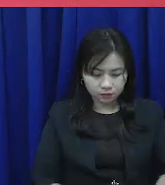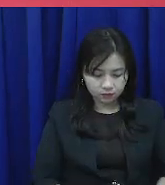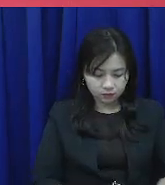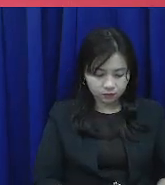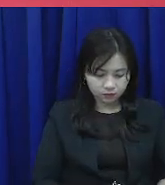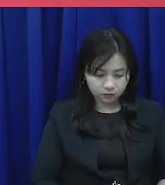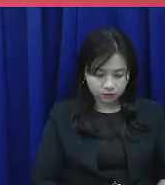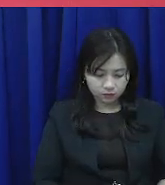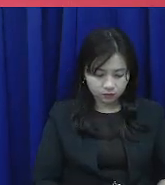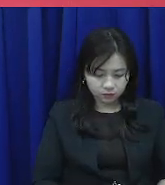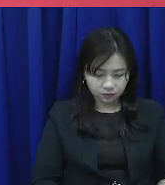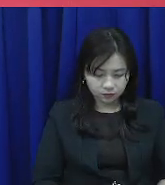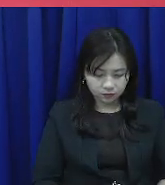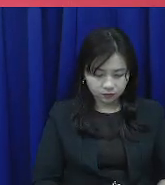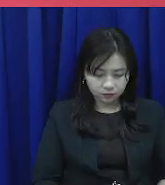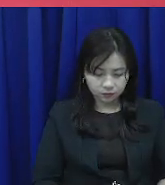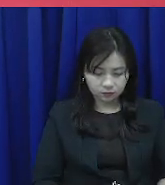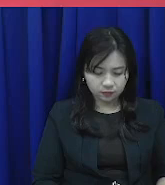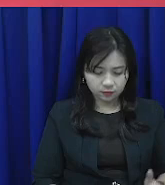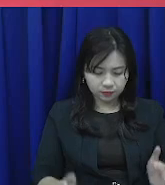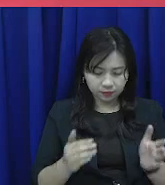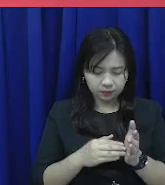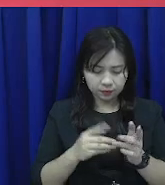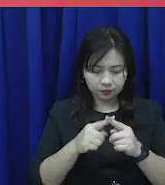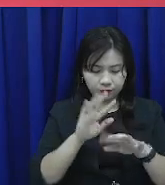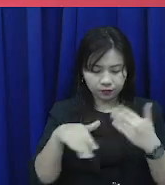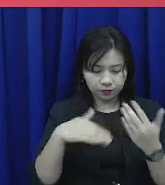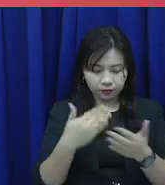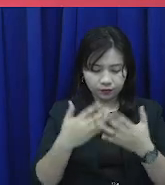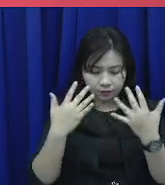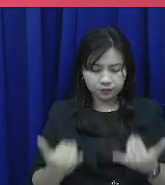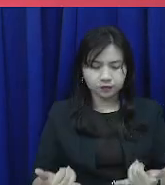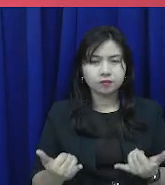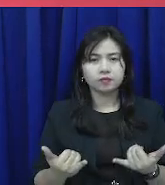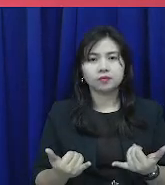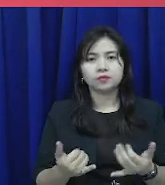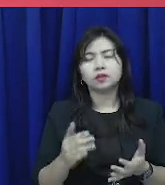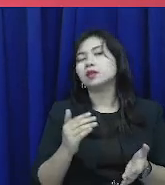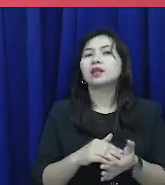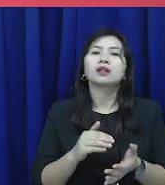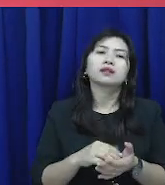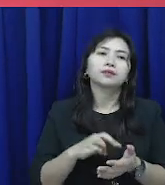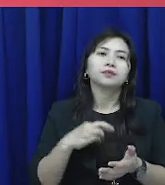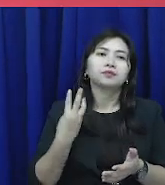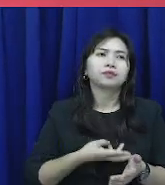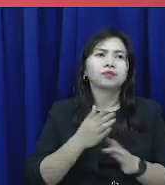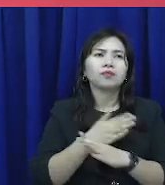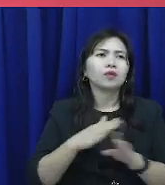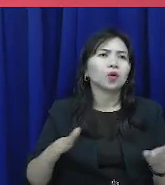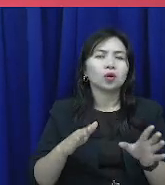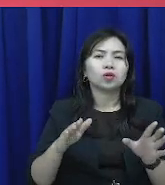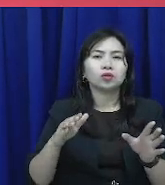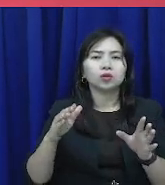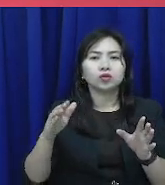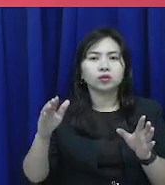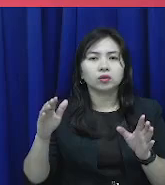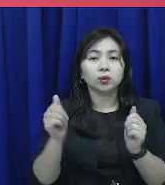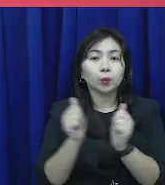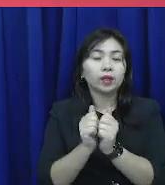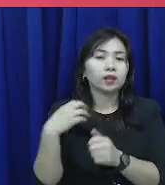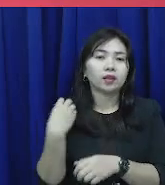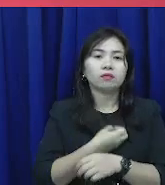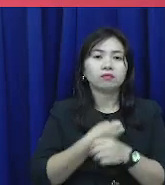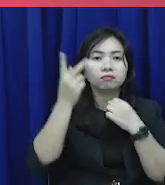salamat mga kapatid sa pagsama niyo po sa bawat isa sa lahat ng mga nakasama ko po ngayon hindi natin ngayon nakasama ang ating mal Pastor Ah kaya